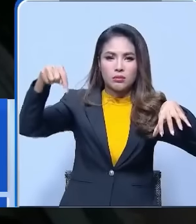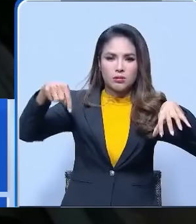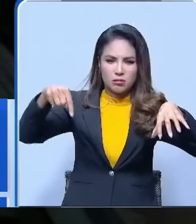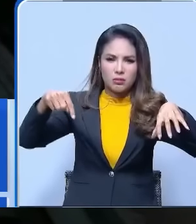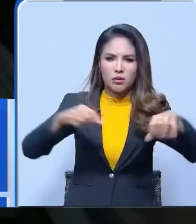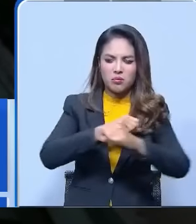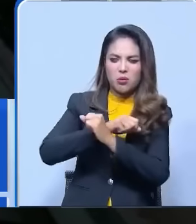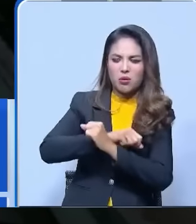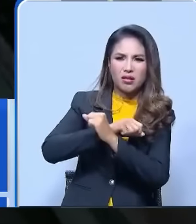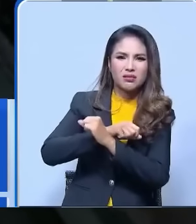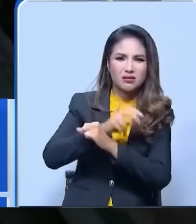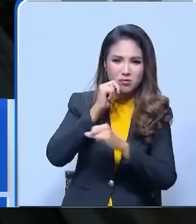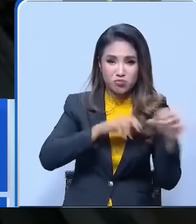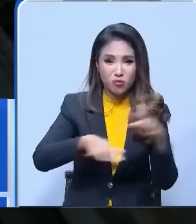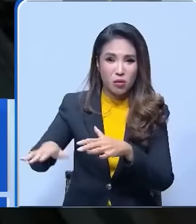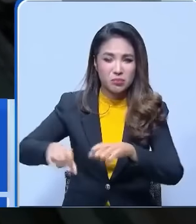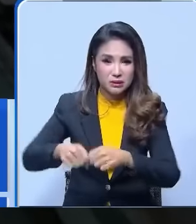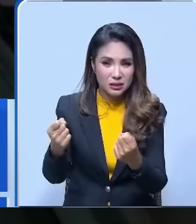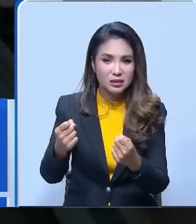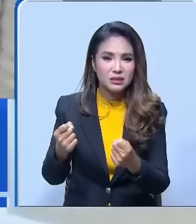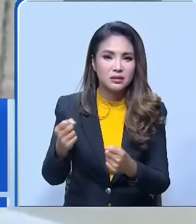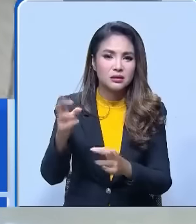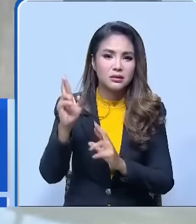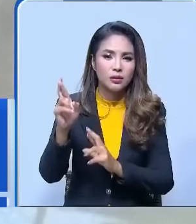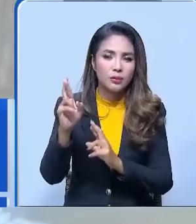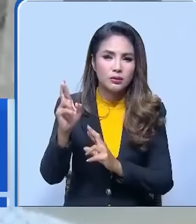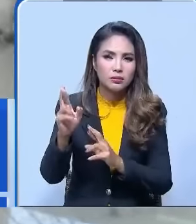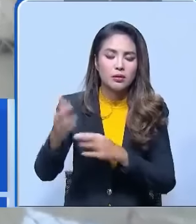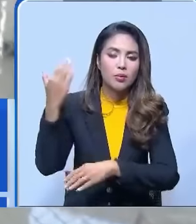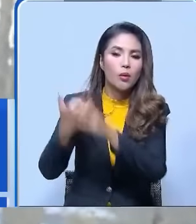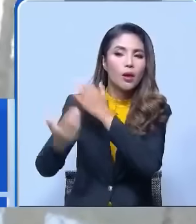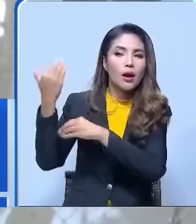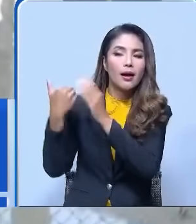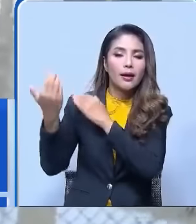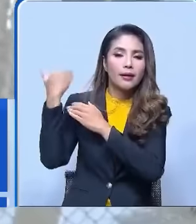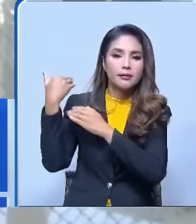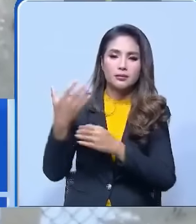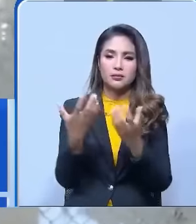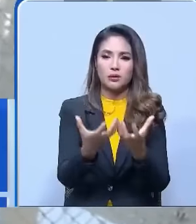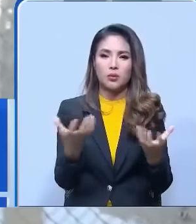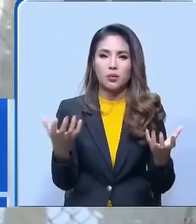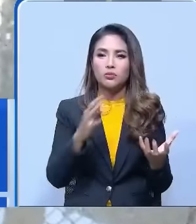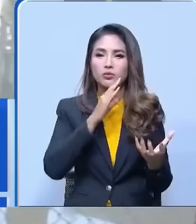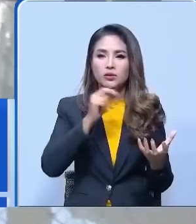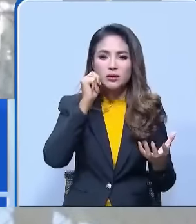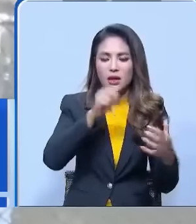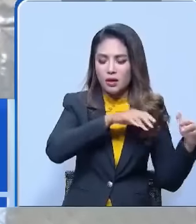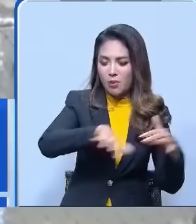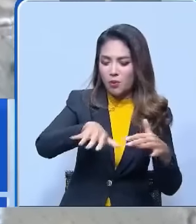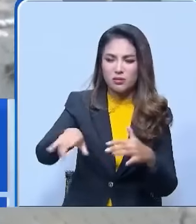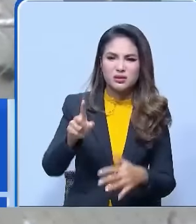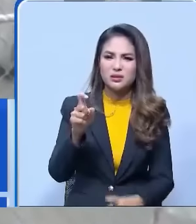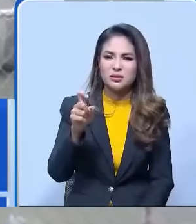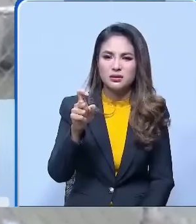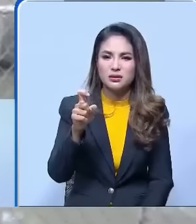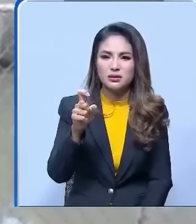าน้ำเข้าท่วมไปเนี่ยเสียหายหนักนะคะ ใช่เพราะว่าโบราณสถานนะคะถ้าได้รับความเสียหายนี่คือแย่เลยนะคุณผู้ชมขนาดที่ระดับน้ำบริเว